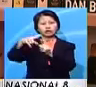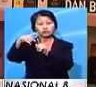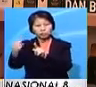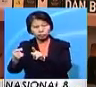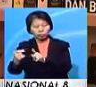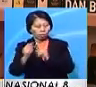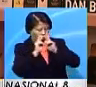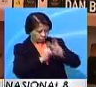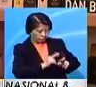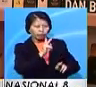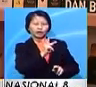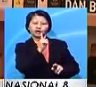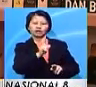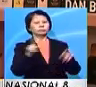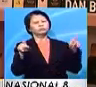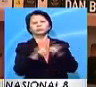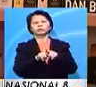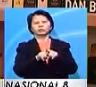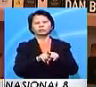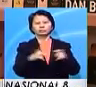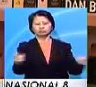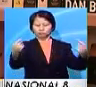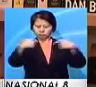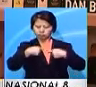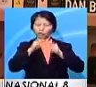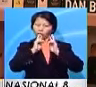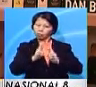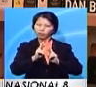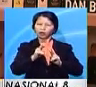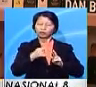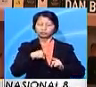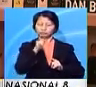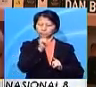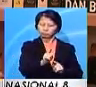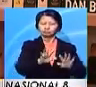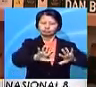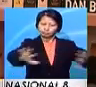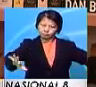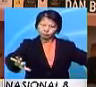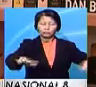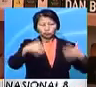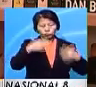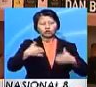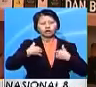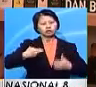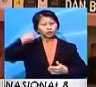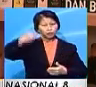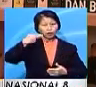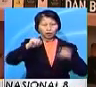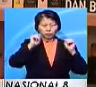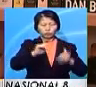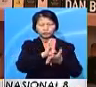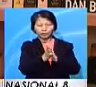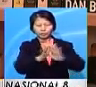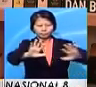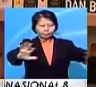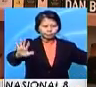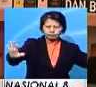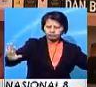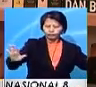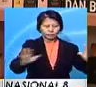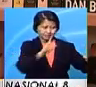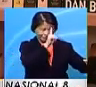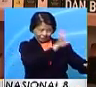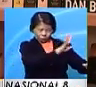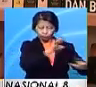Islamabad. Islamabad akan menghormati Kuala Lumpur sebagai perantara kerana kita dah ada sejarahnya. Kita boleh menjadi perantara yang